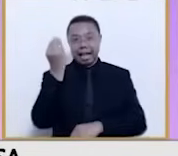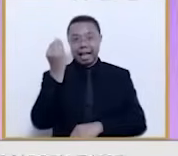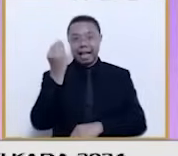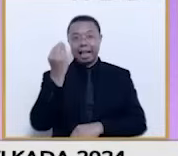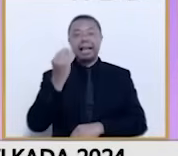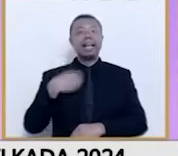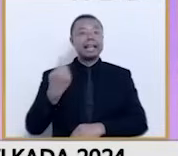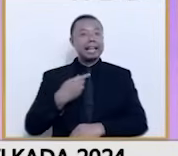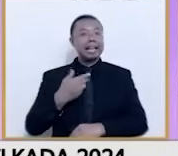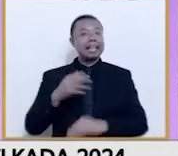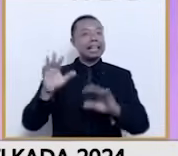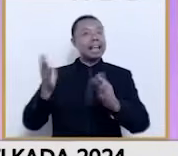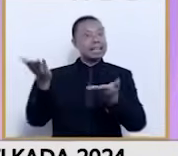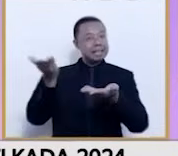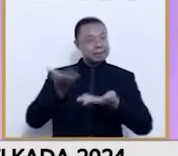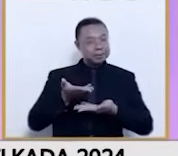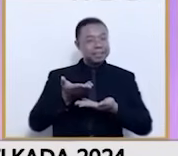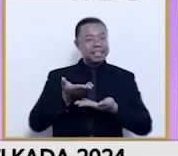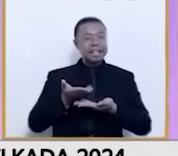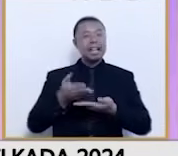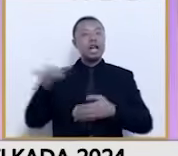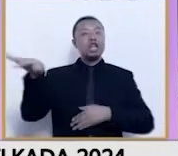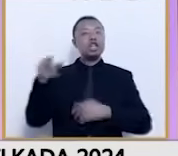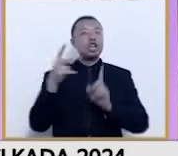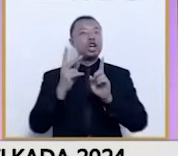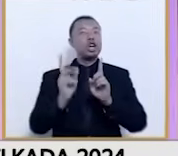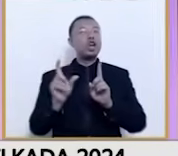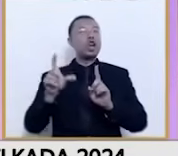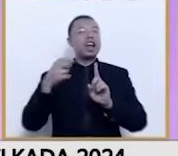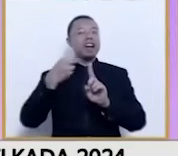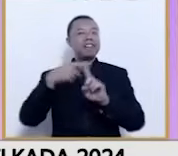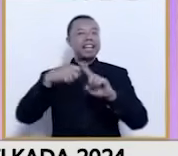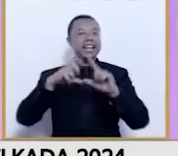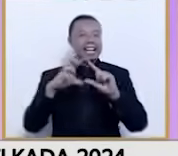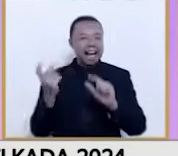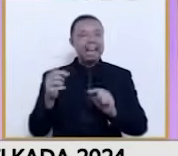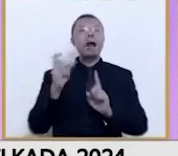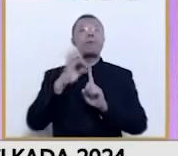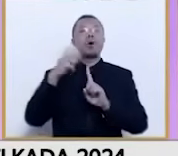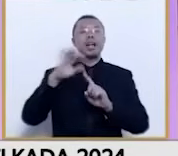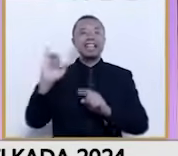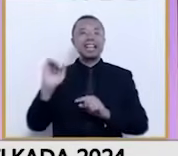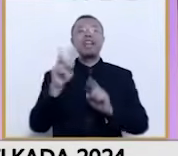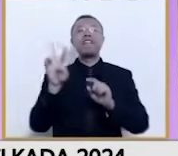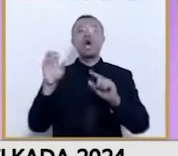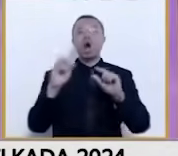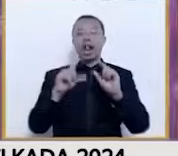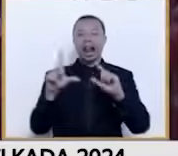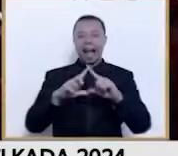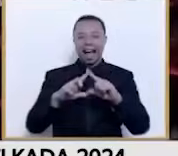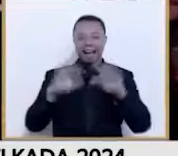Jakarta. Kita sambut Zulfikar Nagi dan Putri Viola.